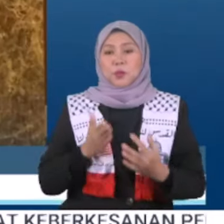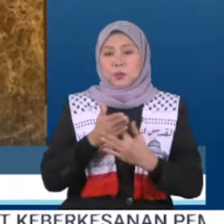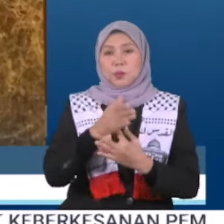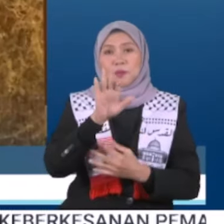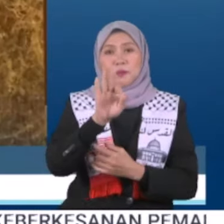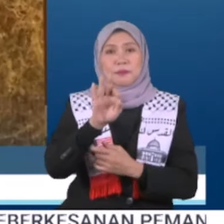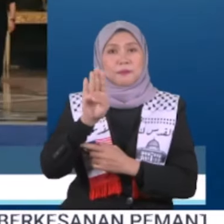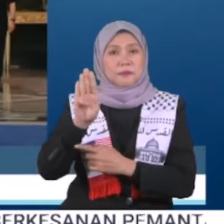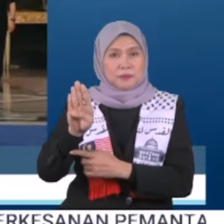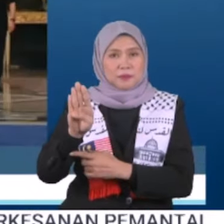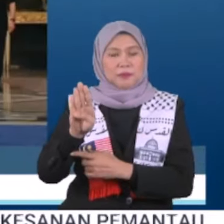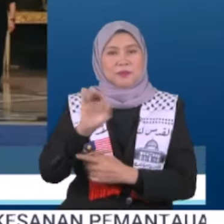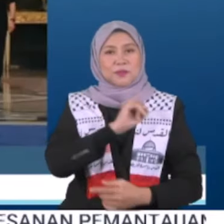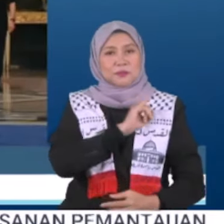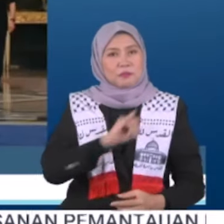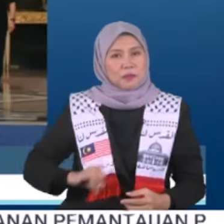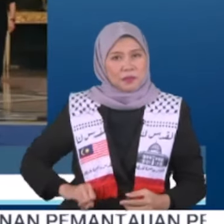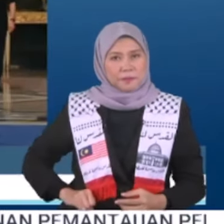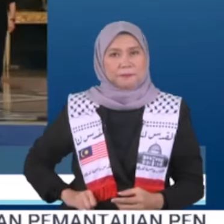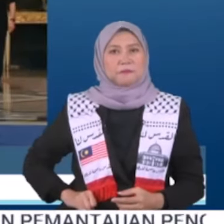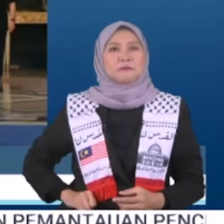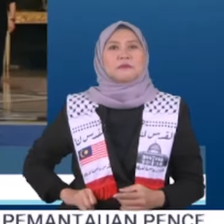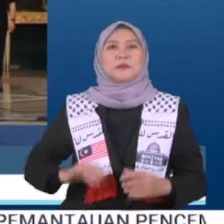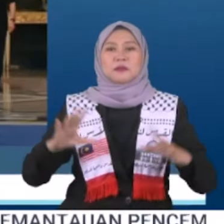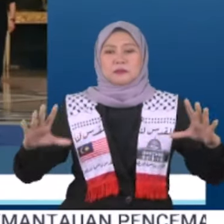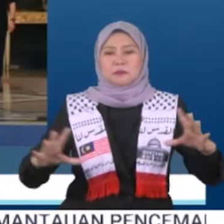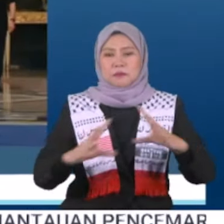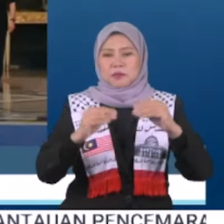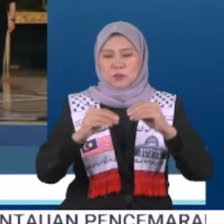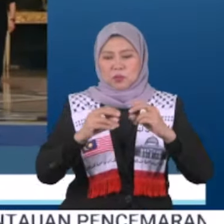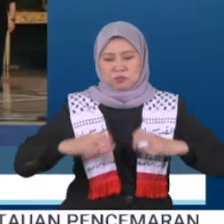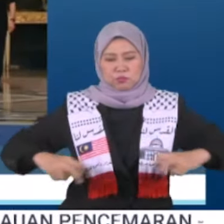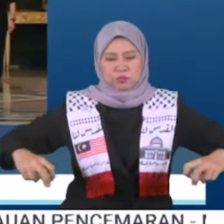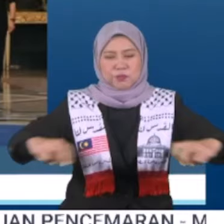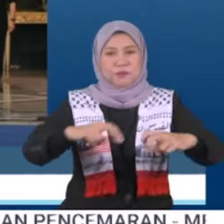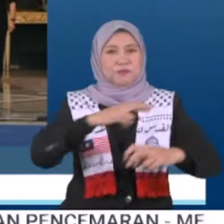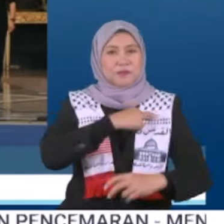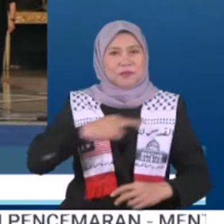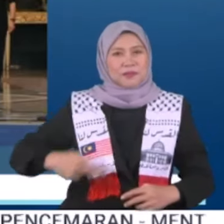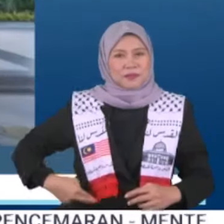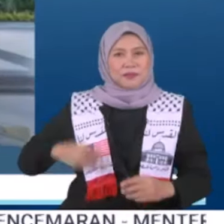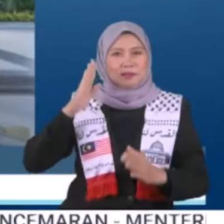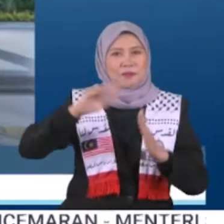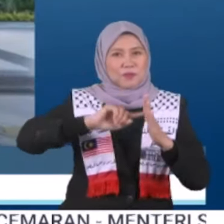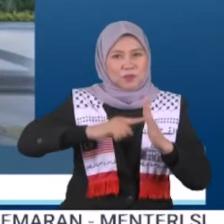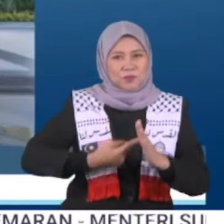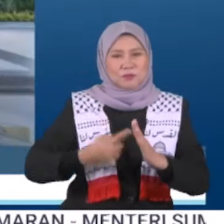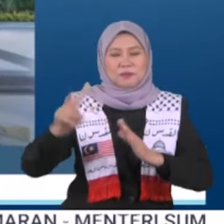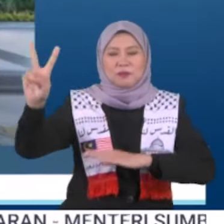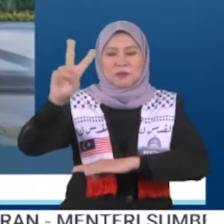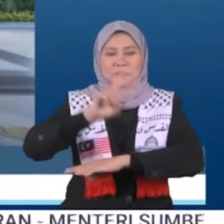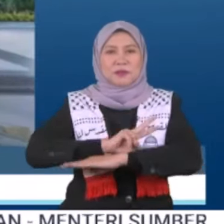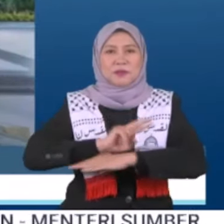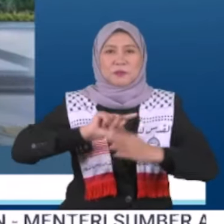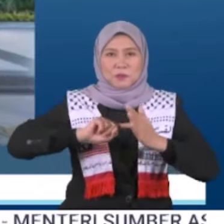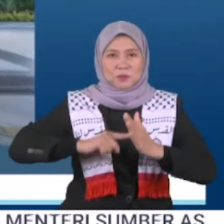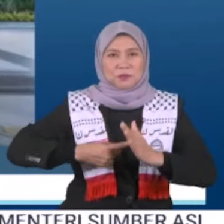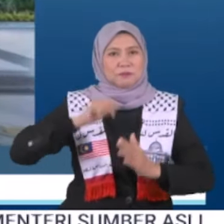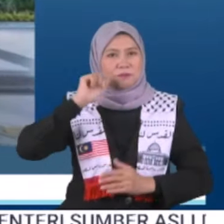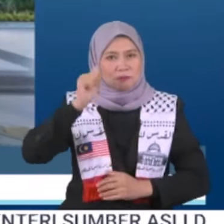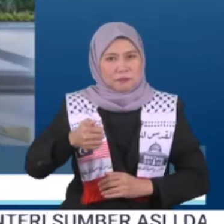Menerusi hantaran di Facebook Sultan Ibrahim Sultan Iskandar, mesyuarat Majlis Raja-Raja akan berlangsung selama 2 hari bermula